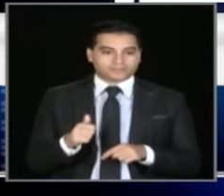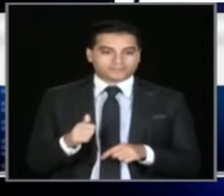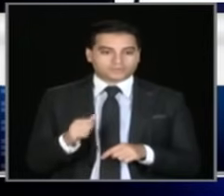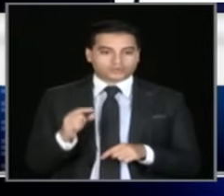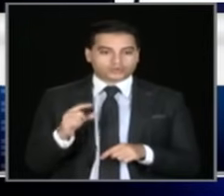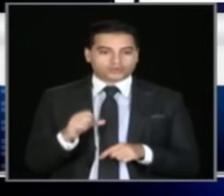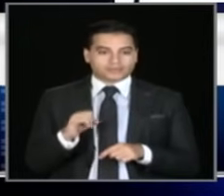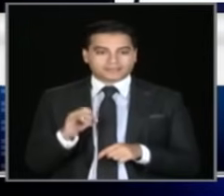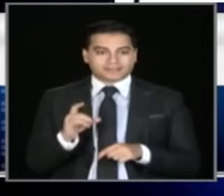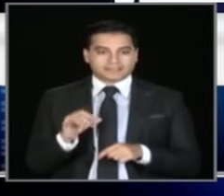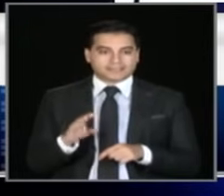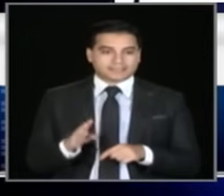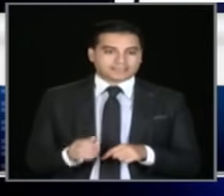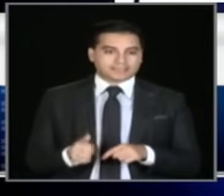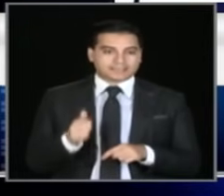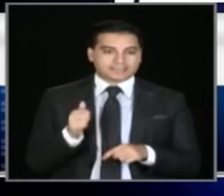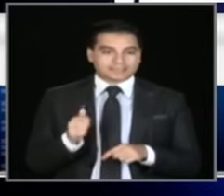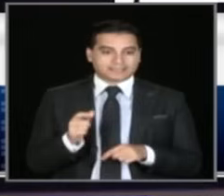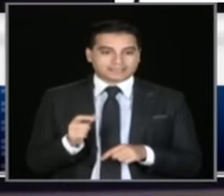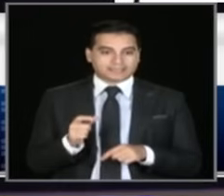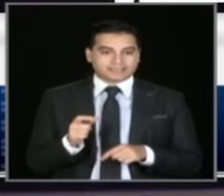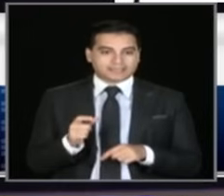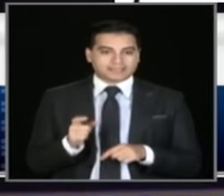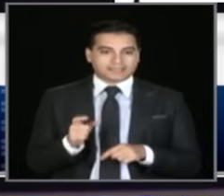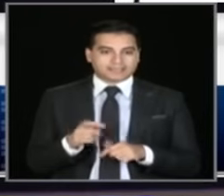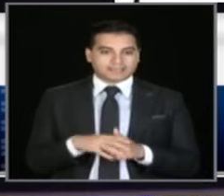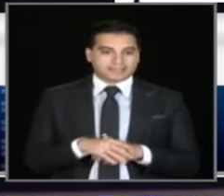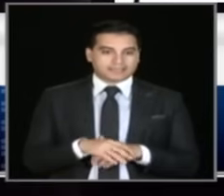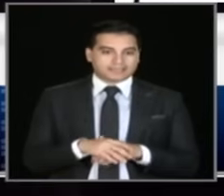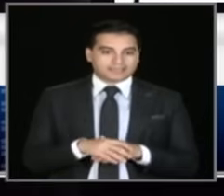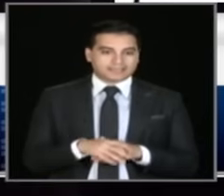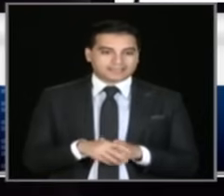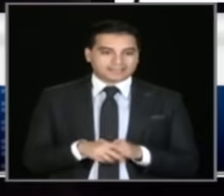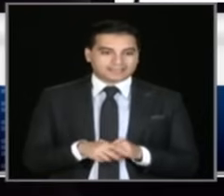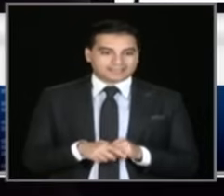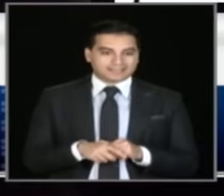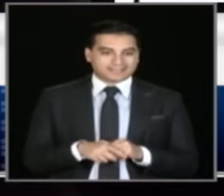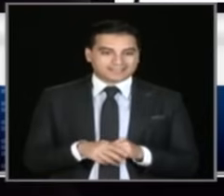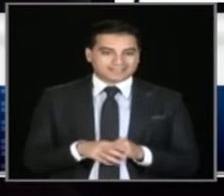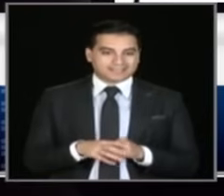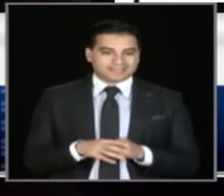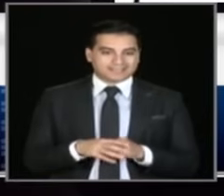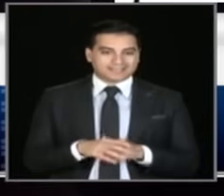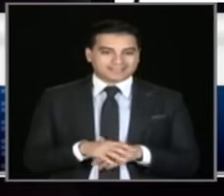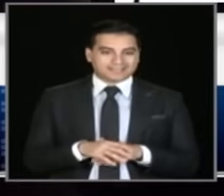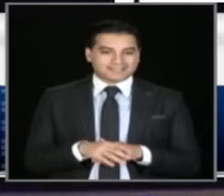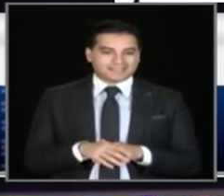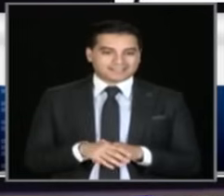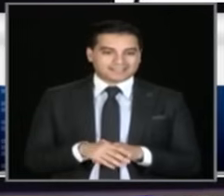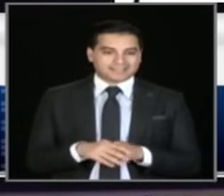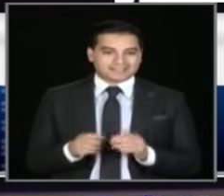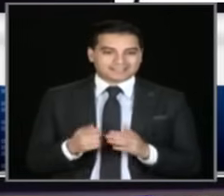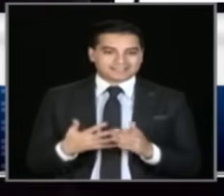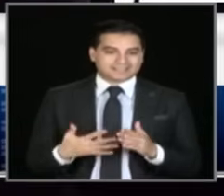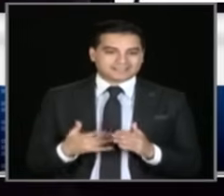والدومينيكان. انا اجابتي الاولى كانت الدومينيكان. غلط؟ مش كل مرة. دومينيكان ناقص